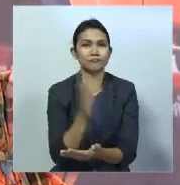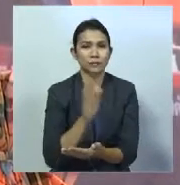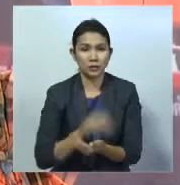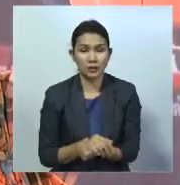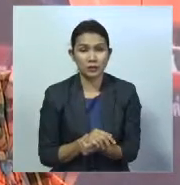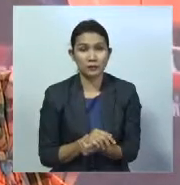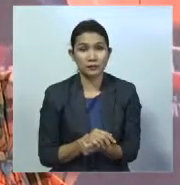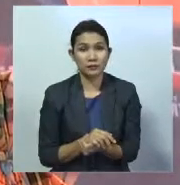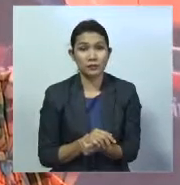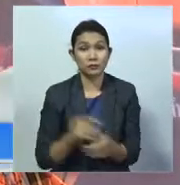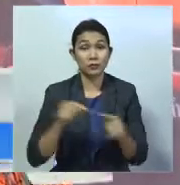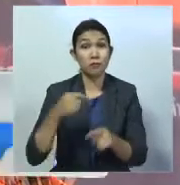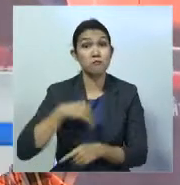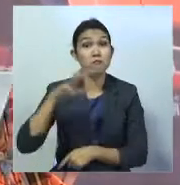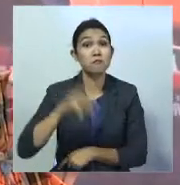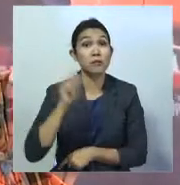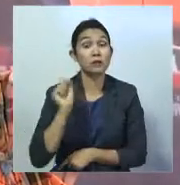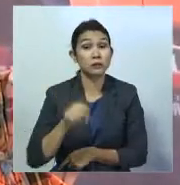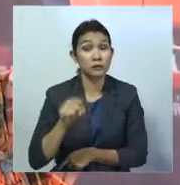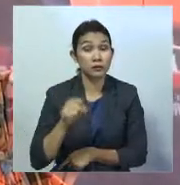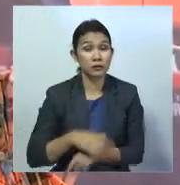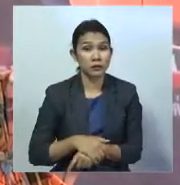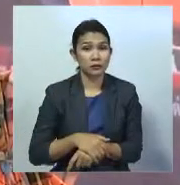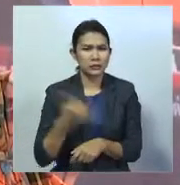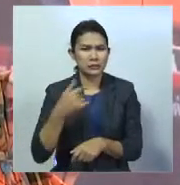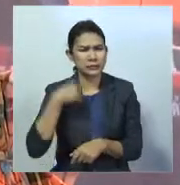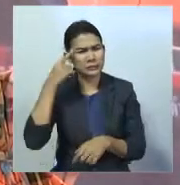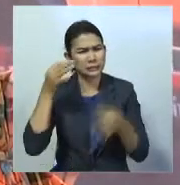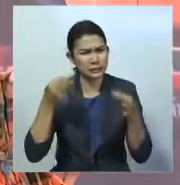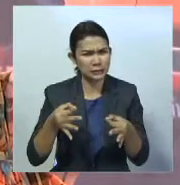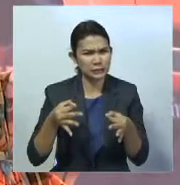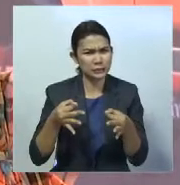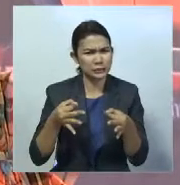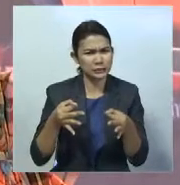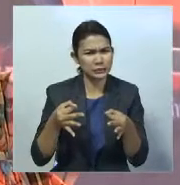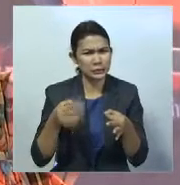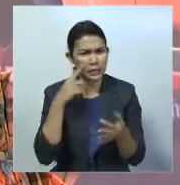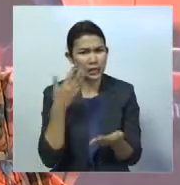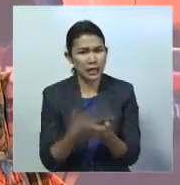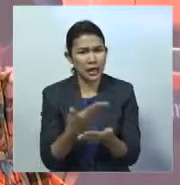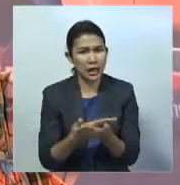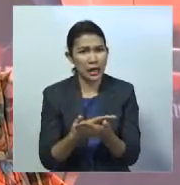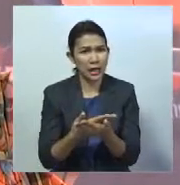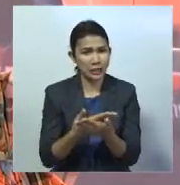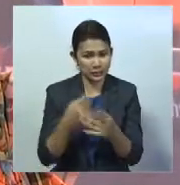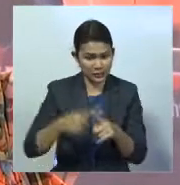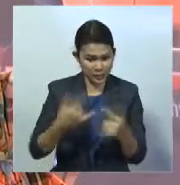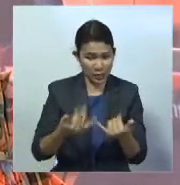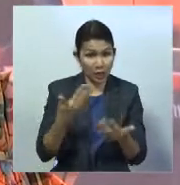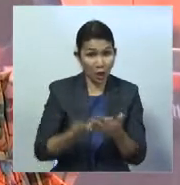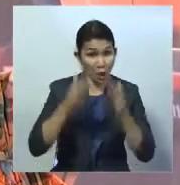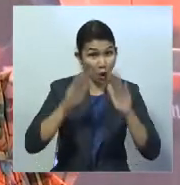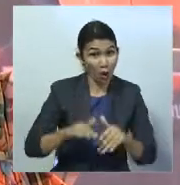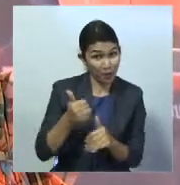ตเมืองใช่ไหมเราลงเมื่อกี้ตัดสินใจว่าเอ๊ะมันจะลดค่าน้ำปลาดีไหมเดือนนี้อะ